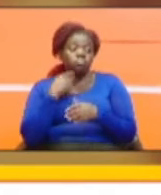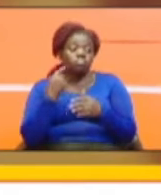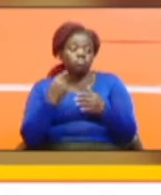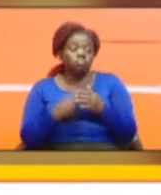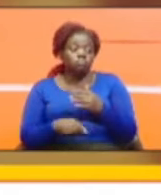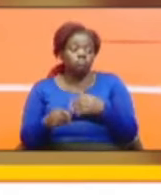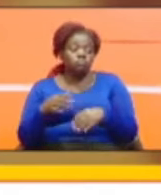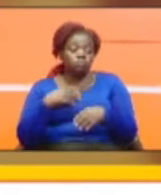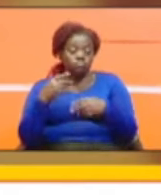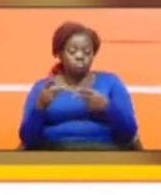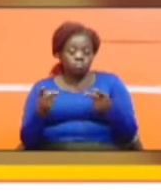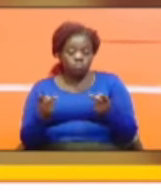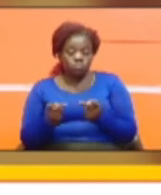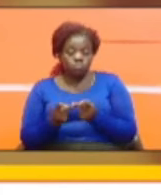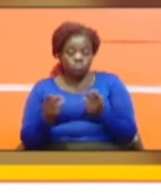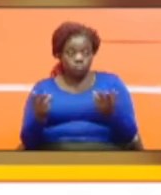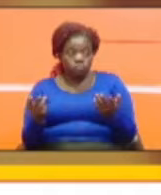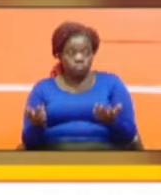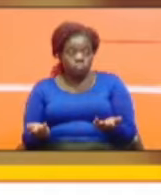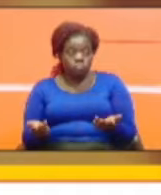ate owange